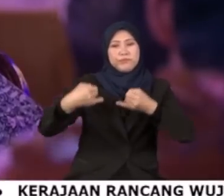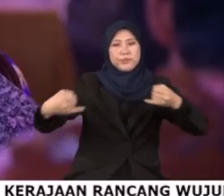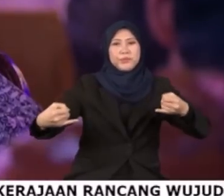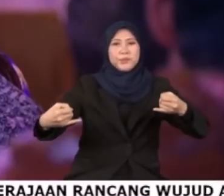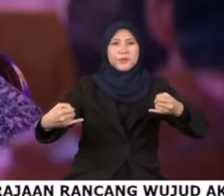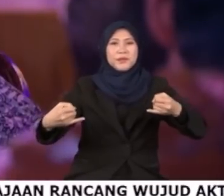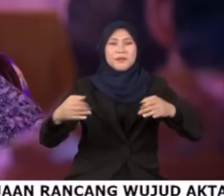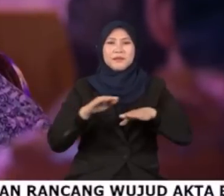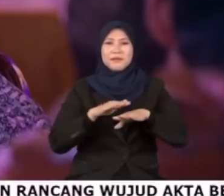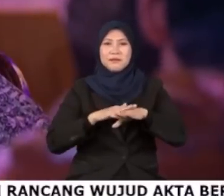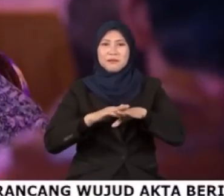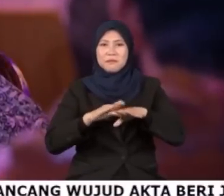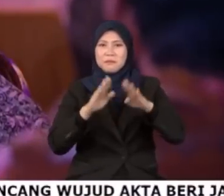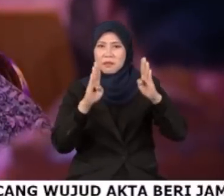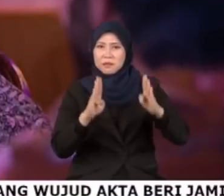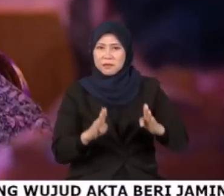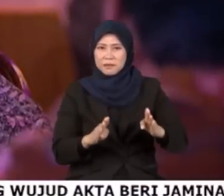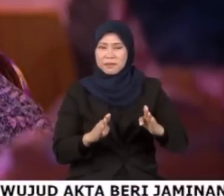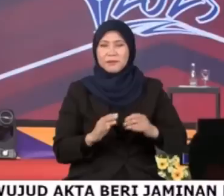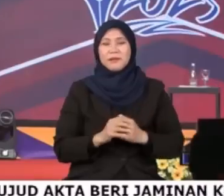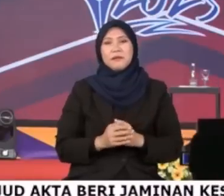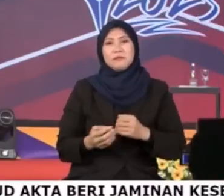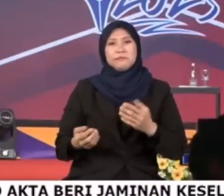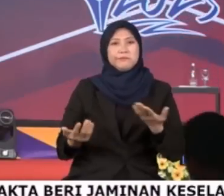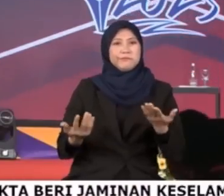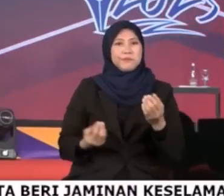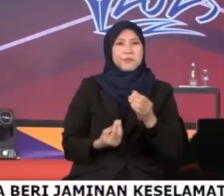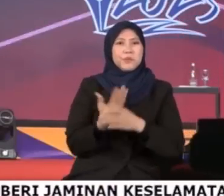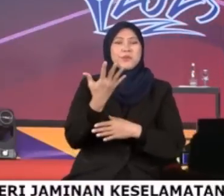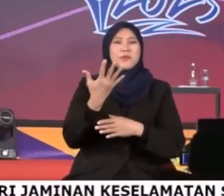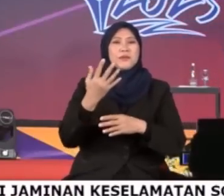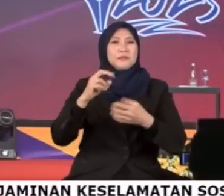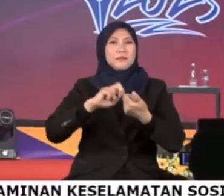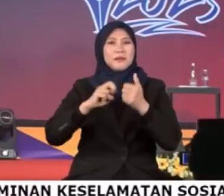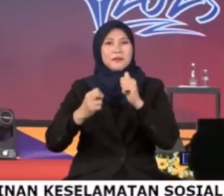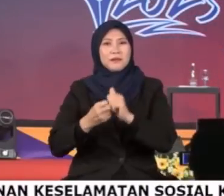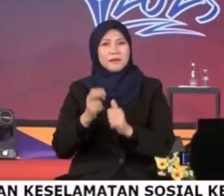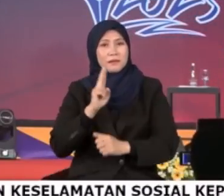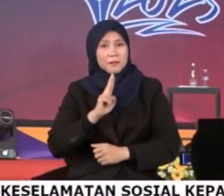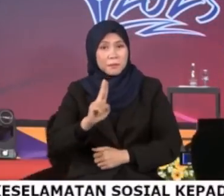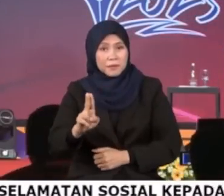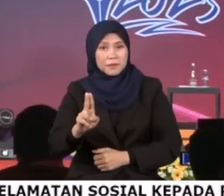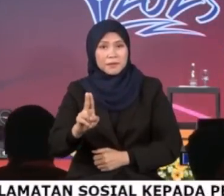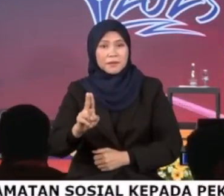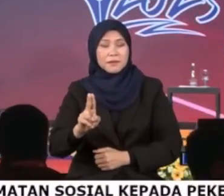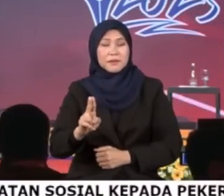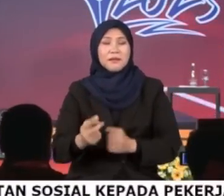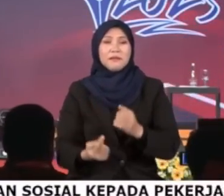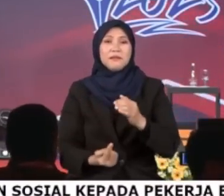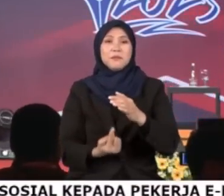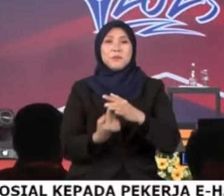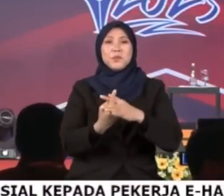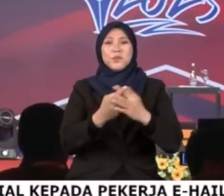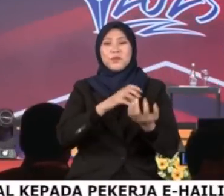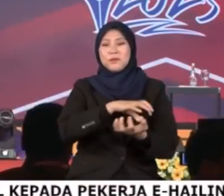kaum menyempitkan risalah agama yang boleh menimbulkan kerusakan